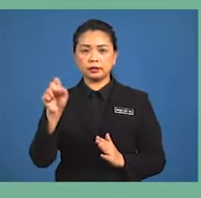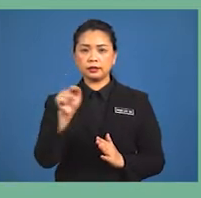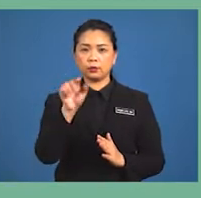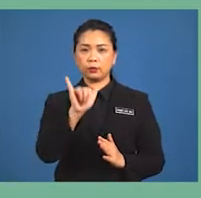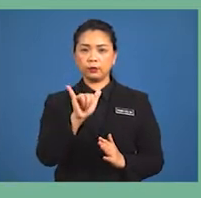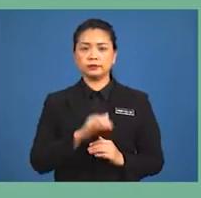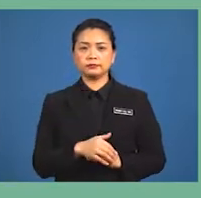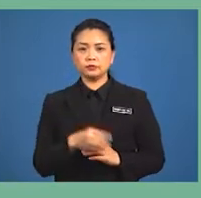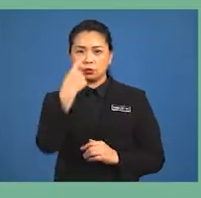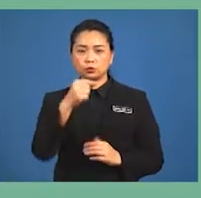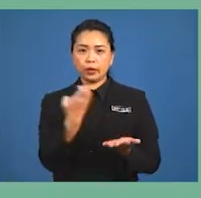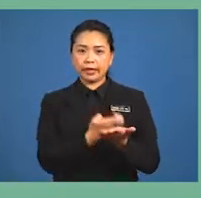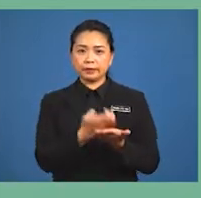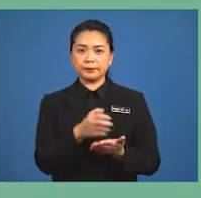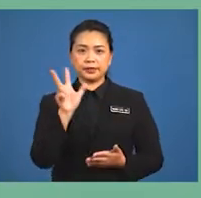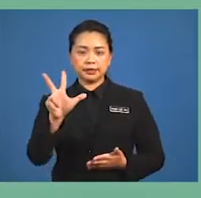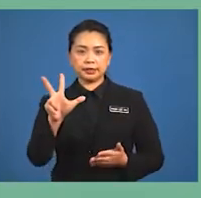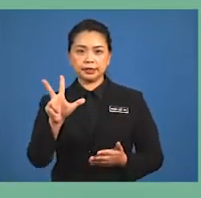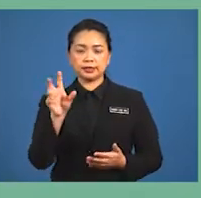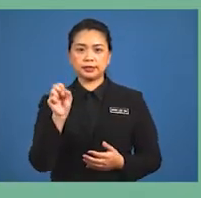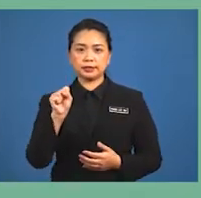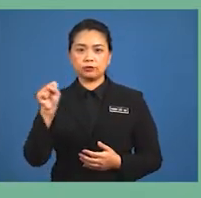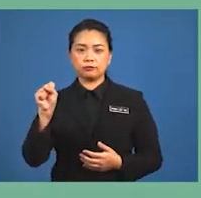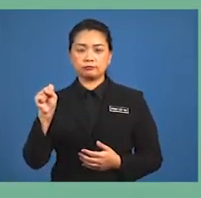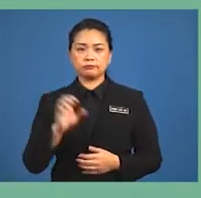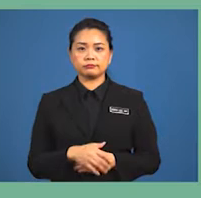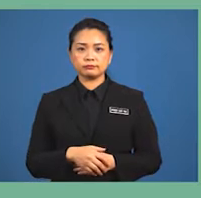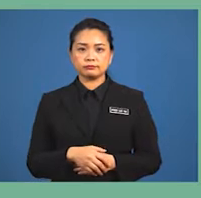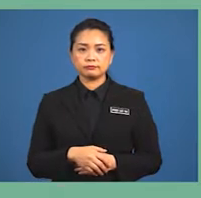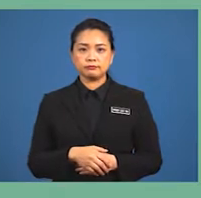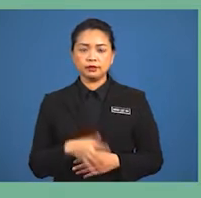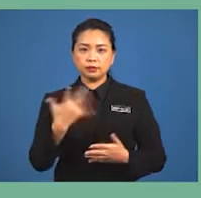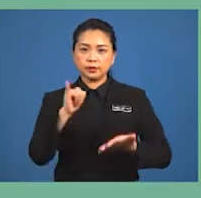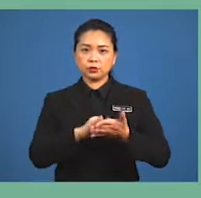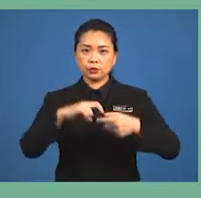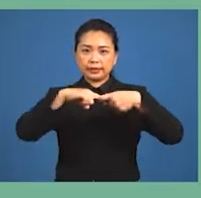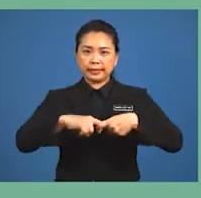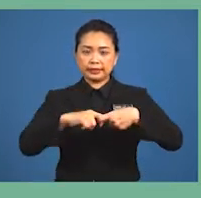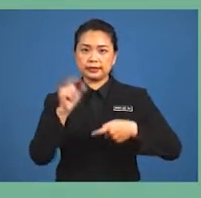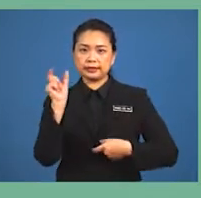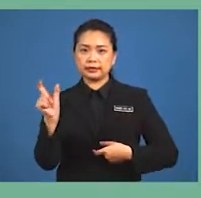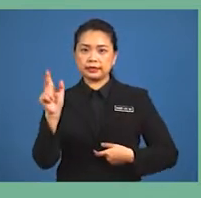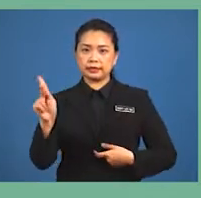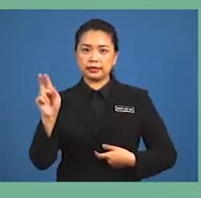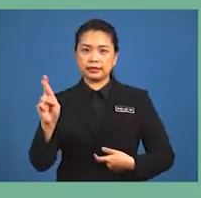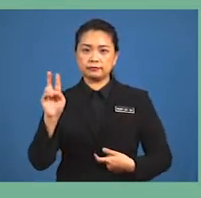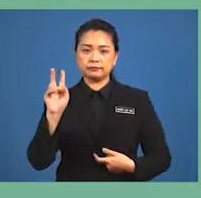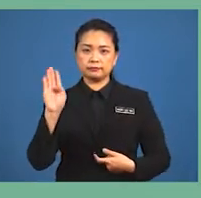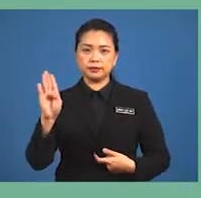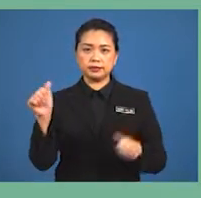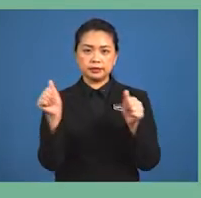Pendapatan bagi ekonomi tiga sektor. Seterusnya, mengaitkan kadar Reserve Berkanun